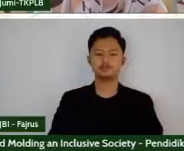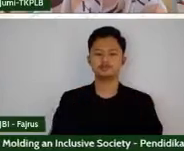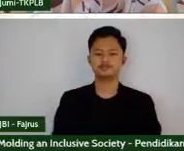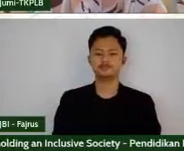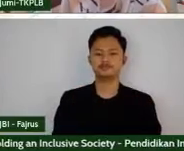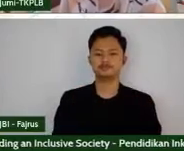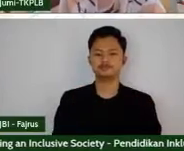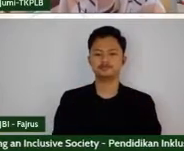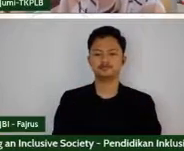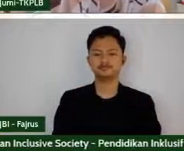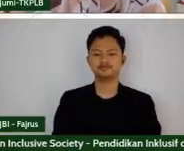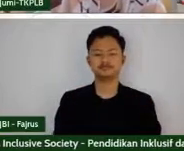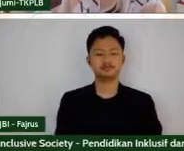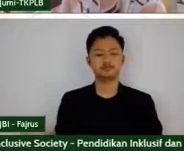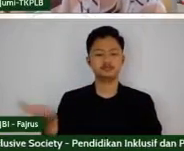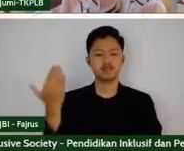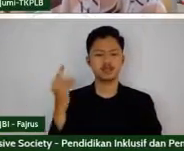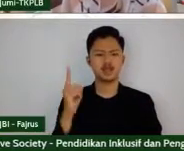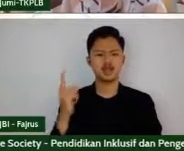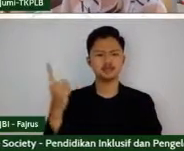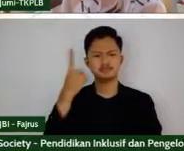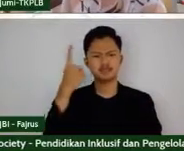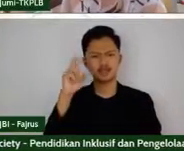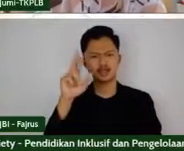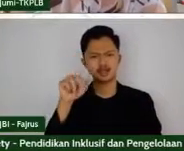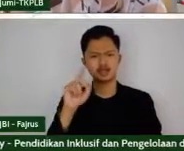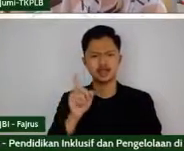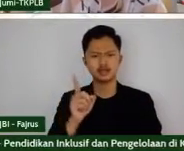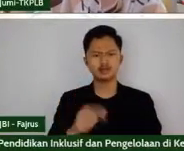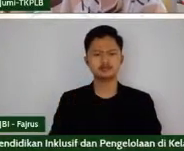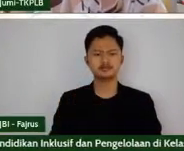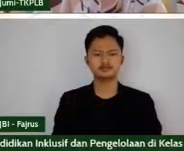Kemudian tadi ada pertanyaan lagi.